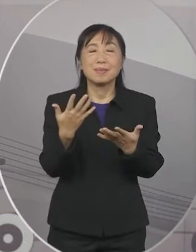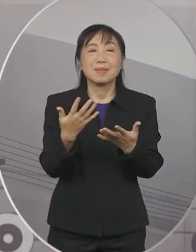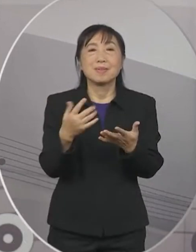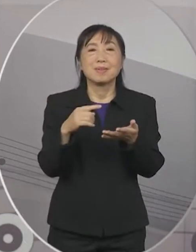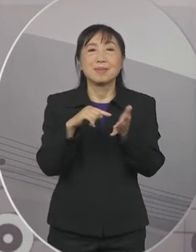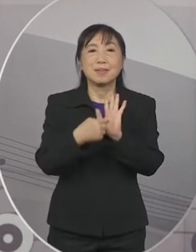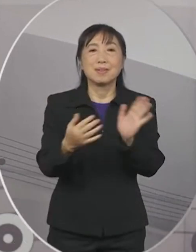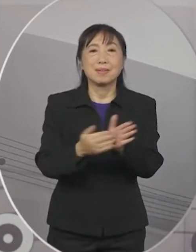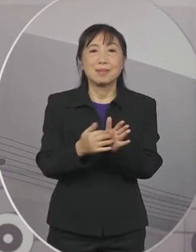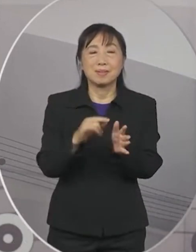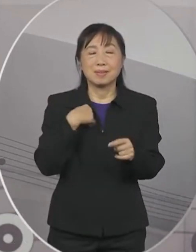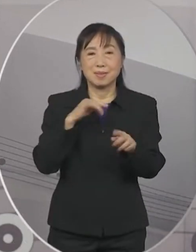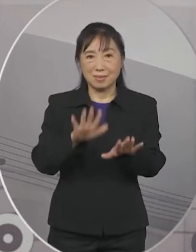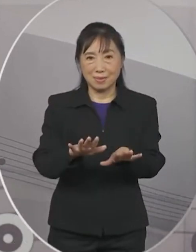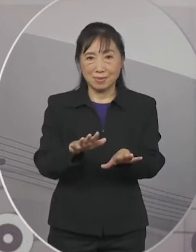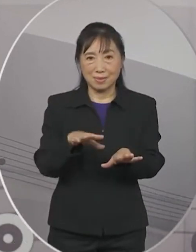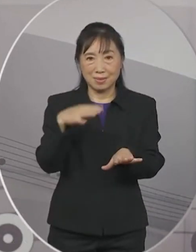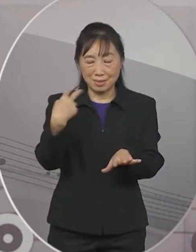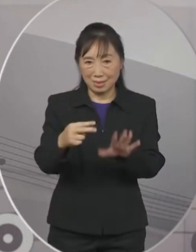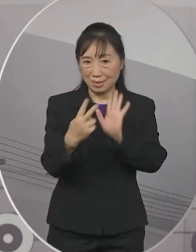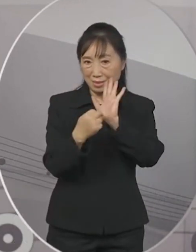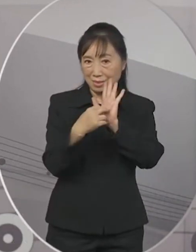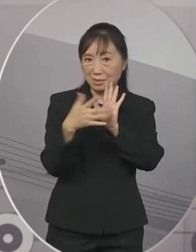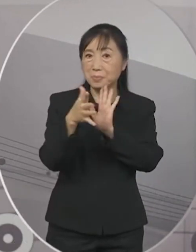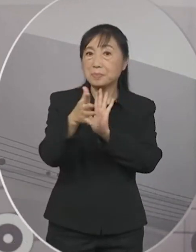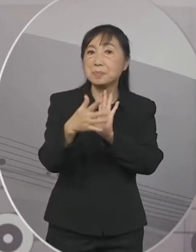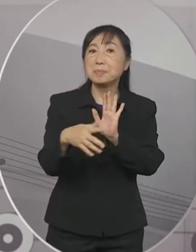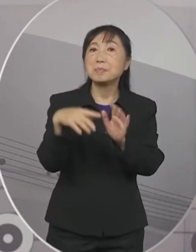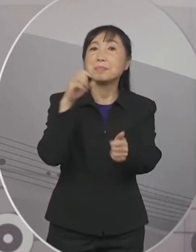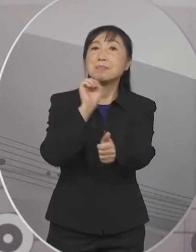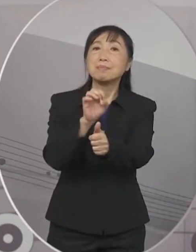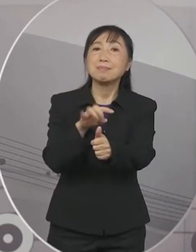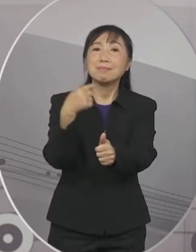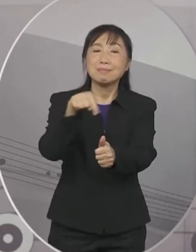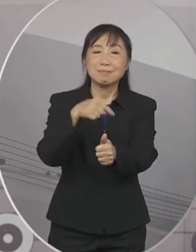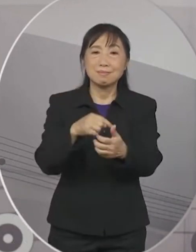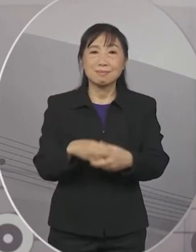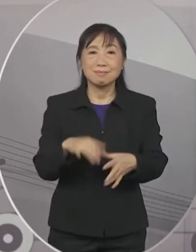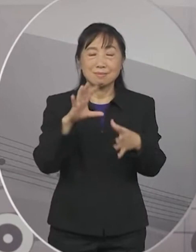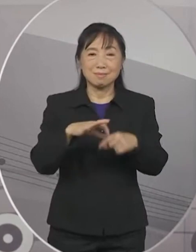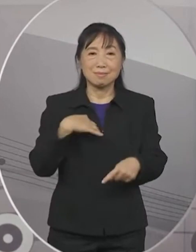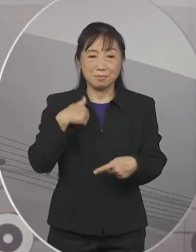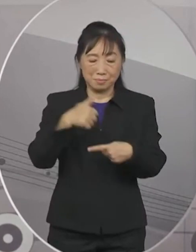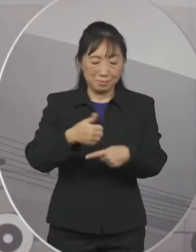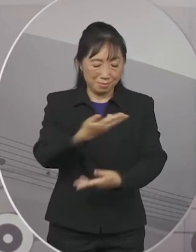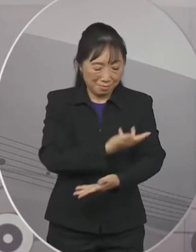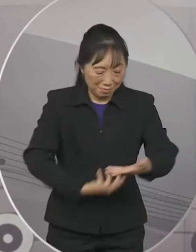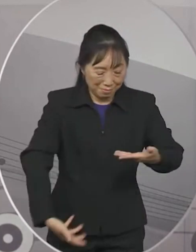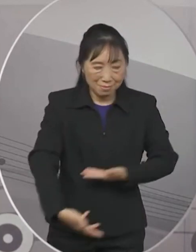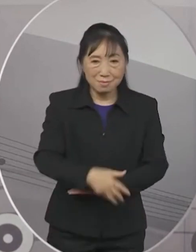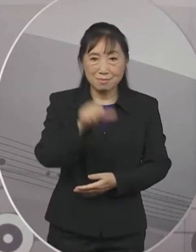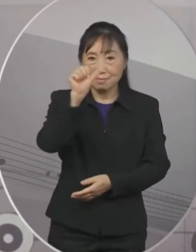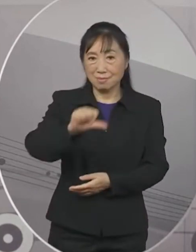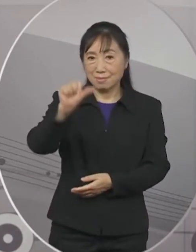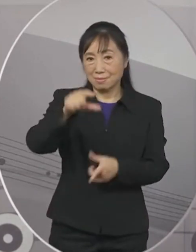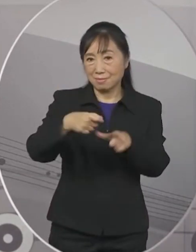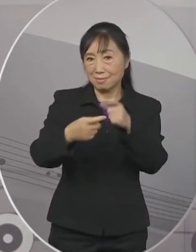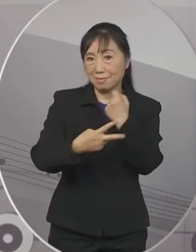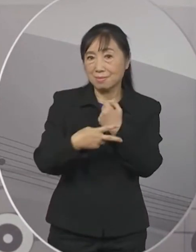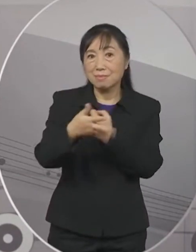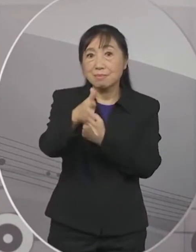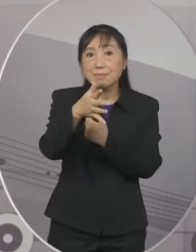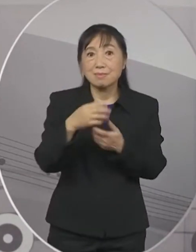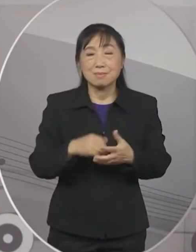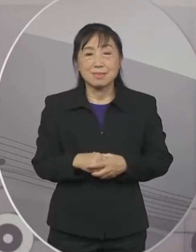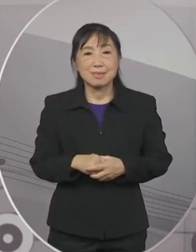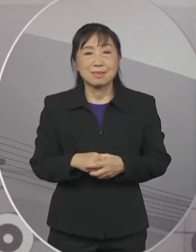它把很重要的原因跟大家分享，因为我们的血液有可以走5000公里啊。那为什么可以走